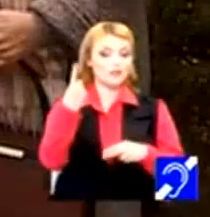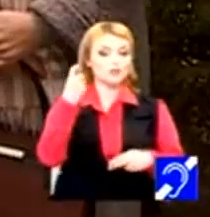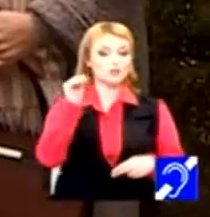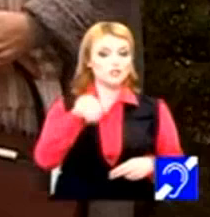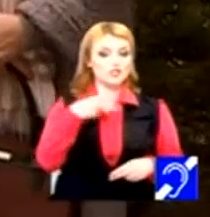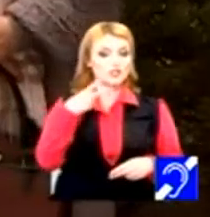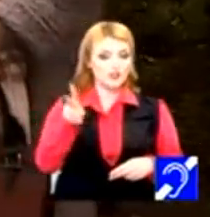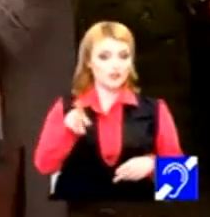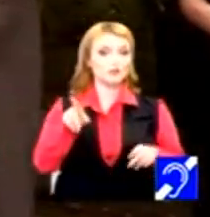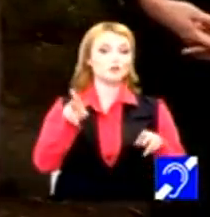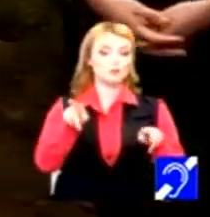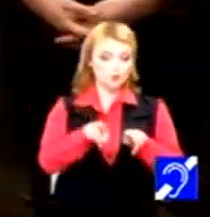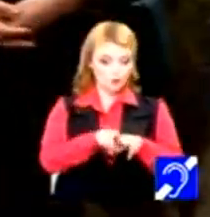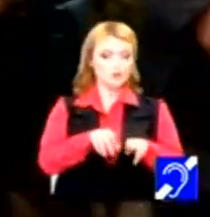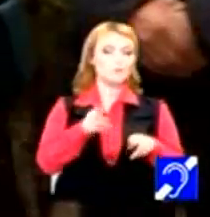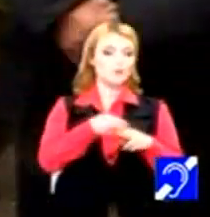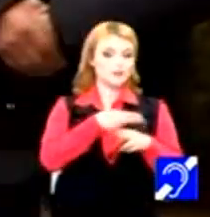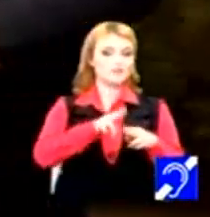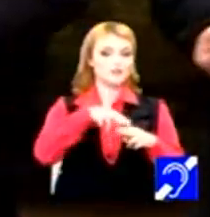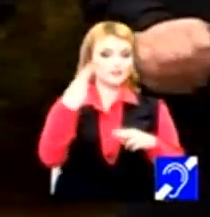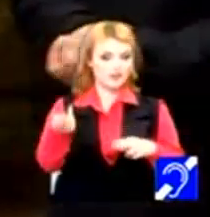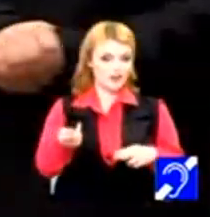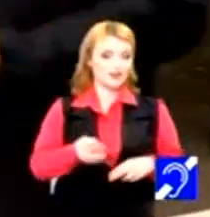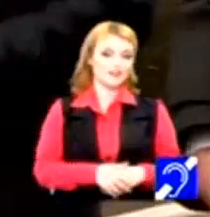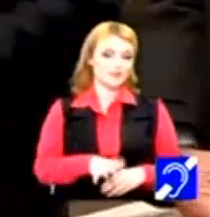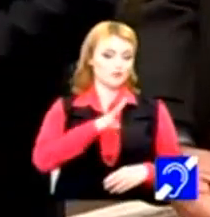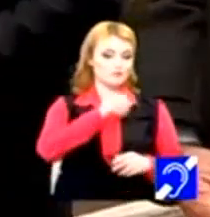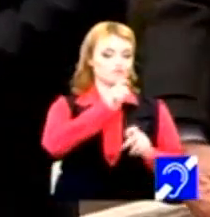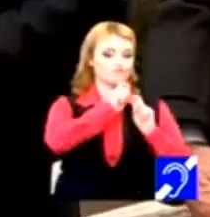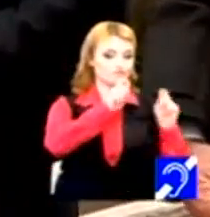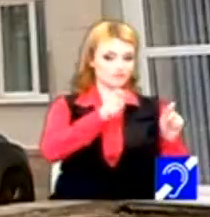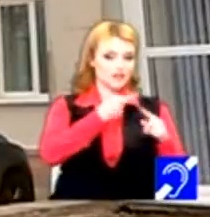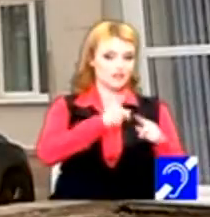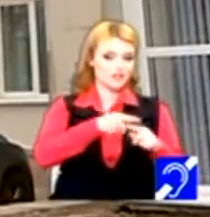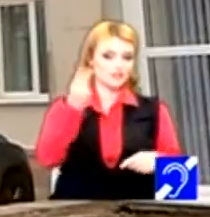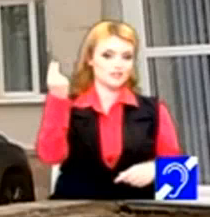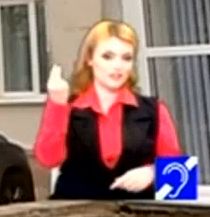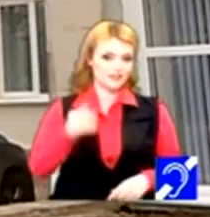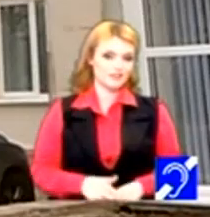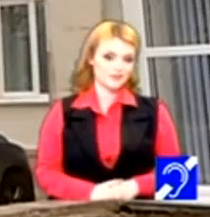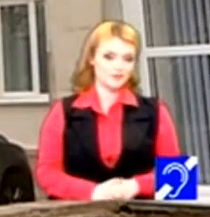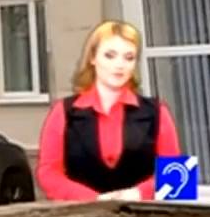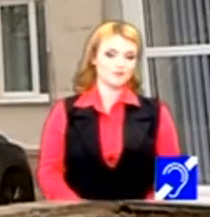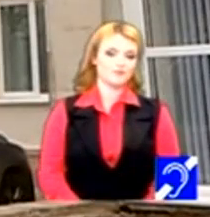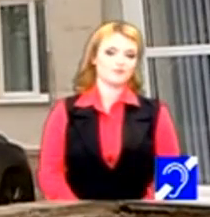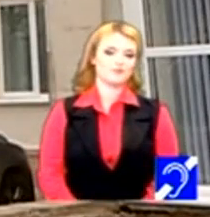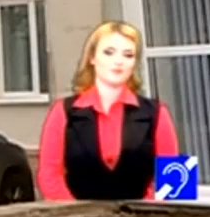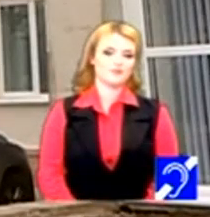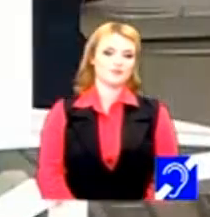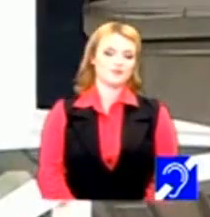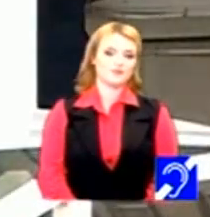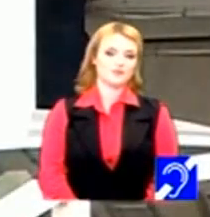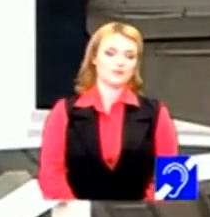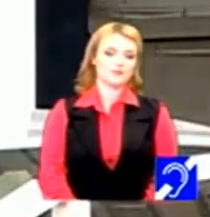semnarea acordului de înfrățire dintre raionul a Nenii Noi și județul Vaslui. A Nenii Noi a mai încheiat un parteneriat și cu orașul Arad